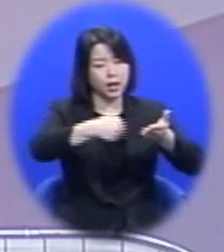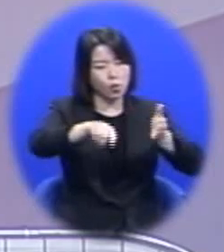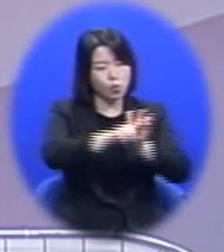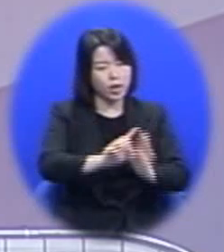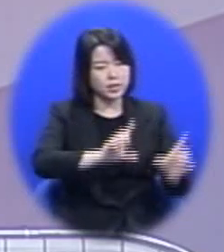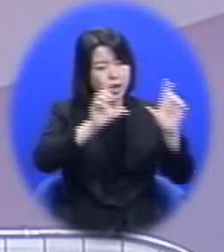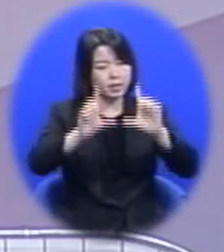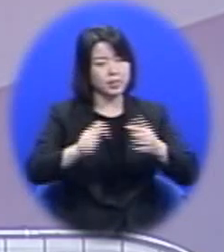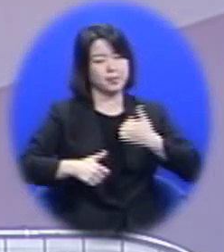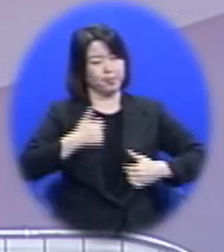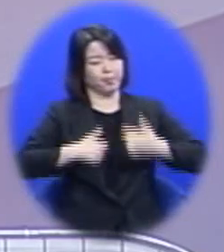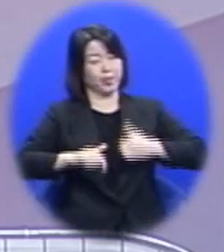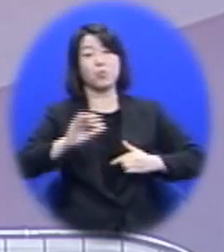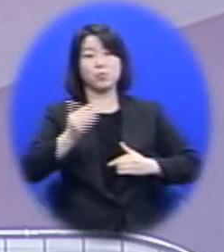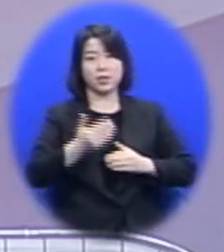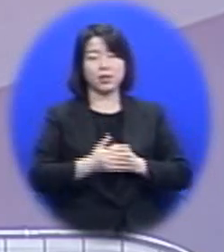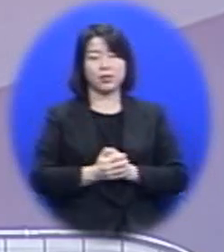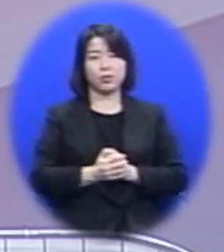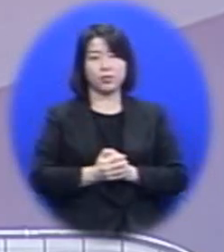것이 기쁨이에요.